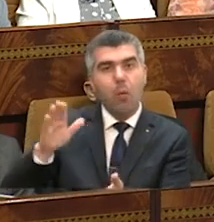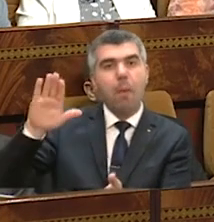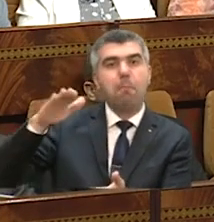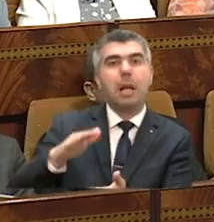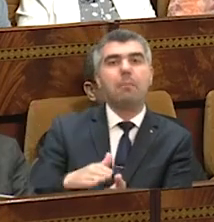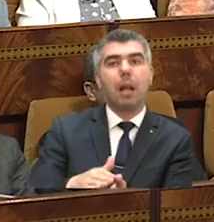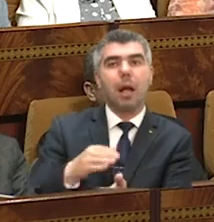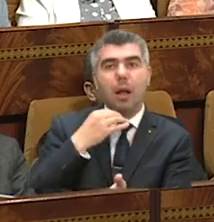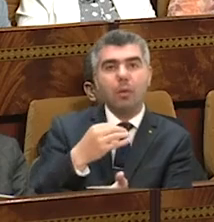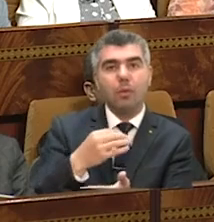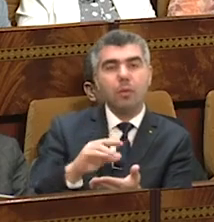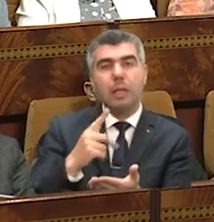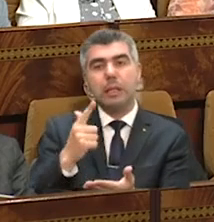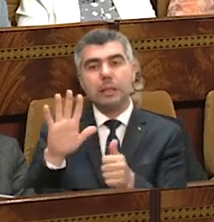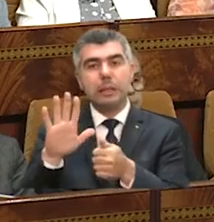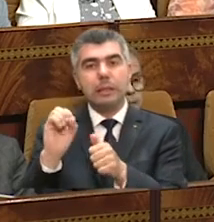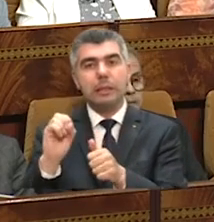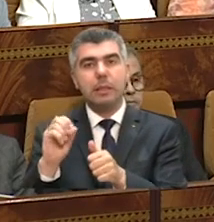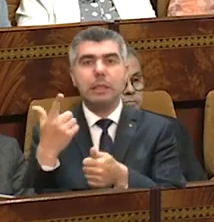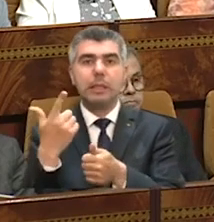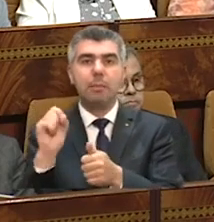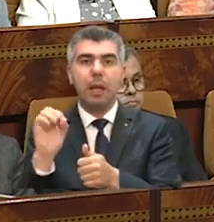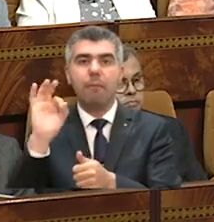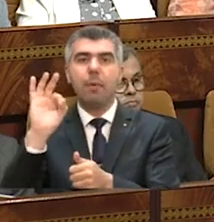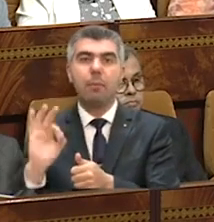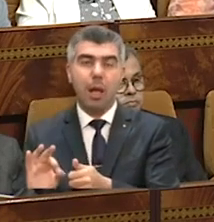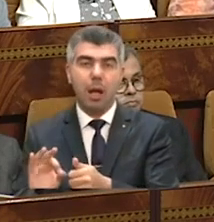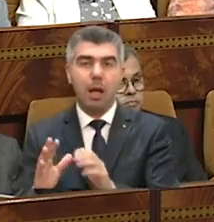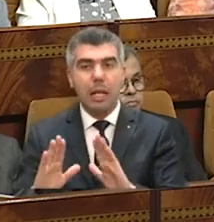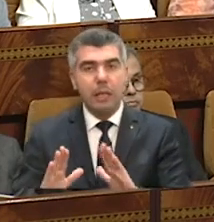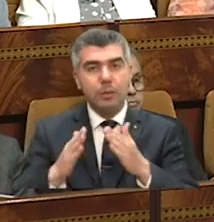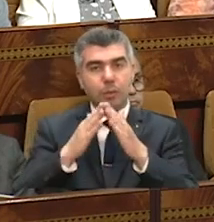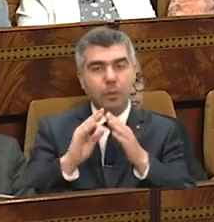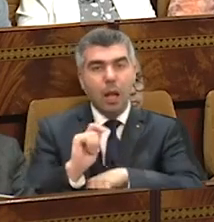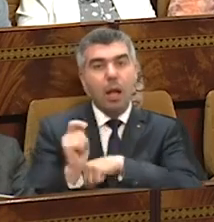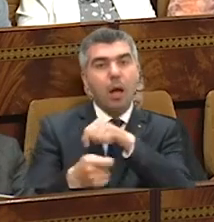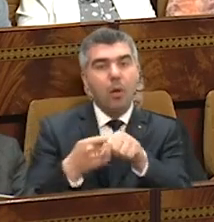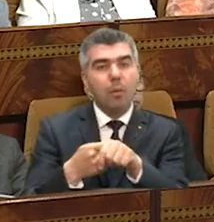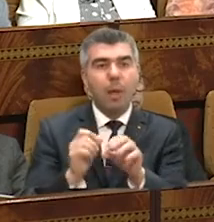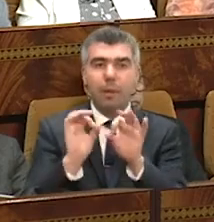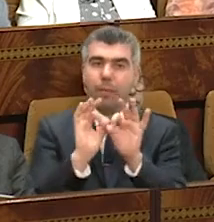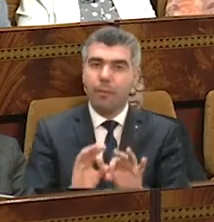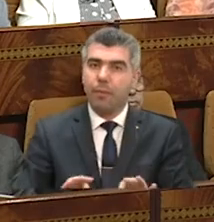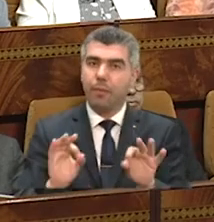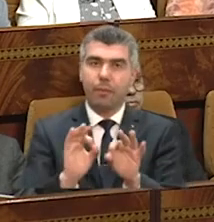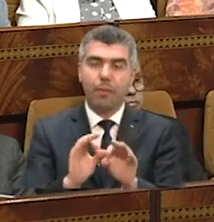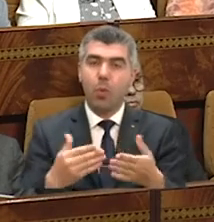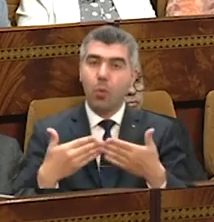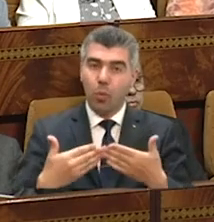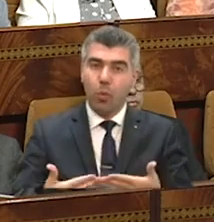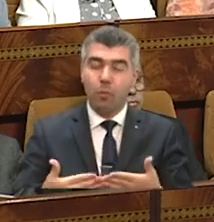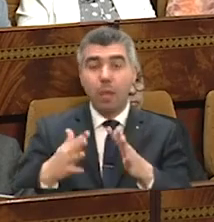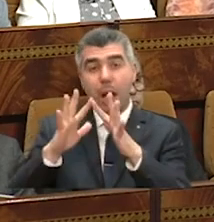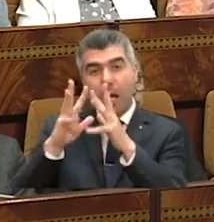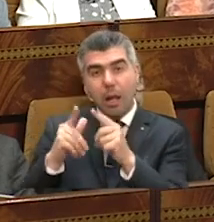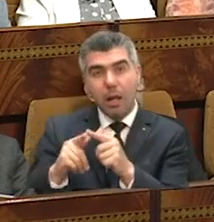غادي نقول لك تقريبا 60 ولا 70% كله مجال قروي وجبلي اللي ما دار فيه والو. وبالتالي ملي كتجيو اليوم كتعطيونا اليوم ارقام